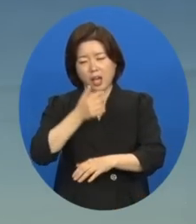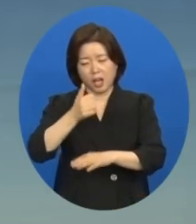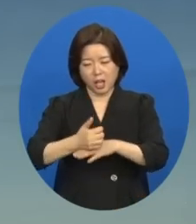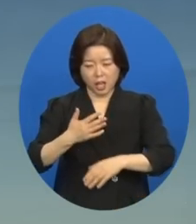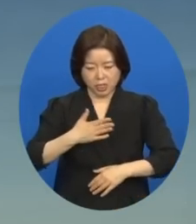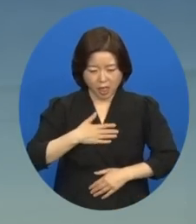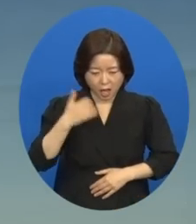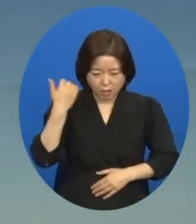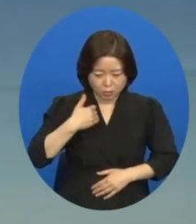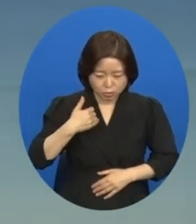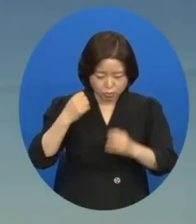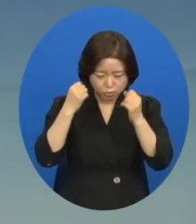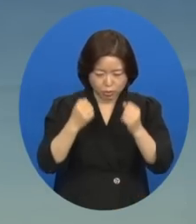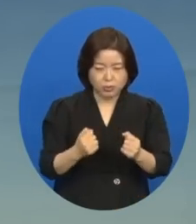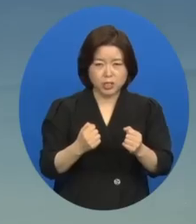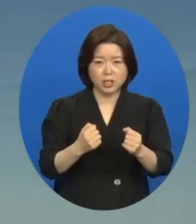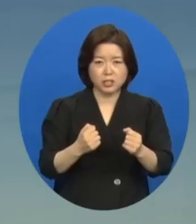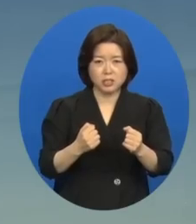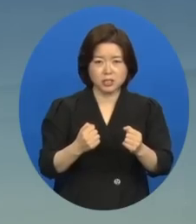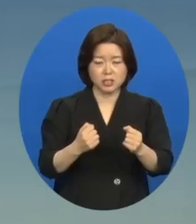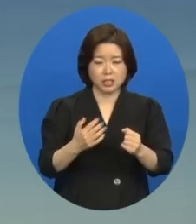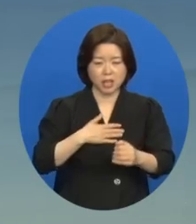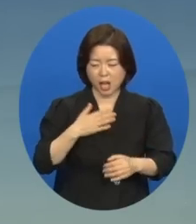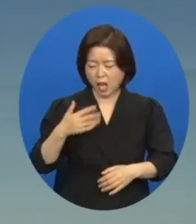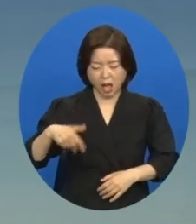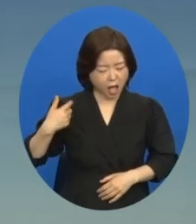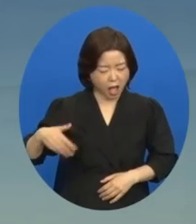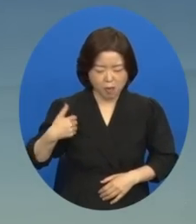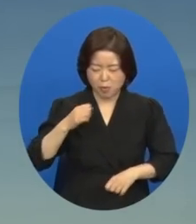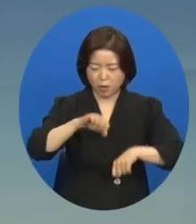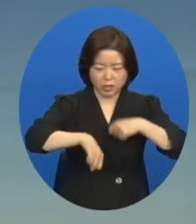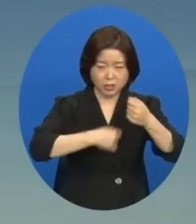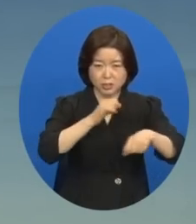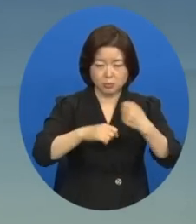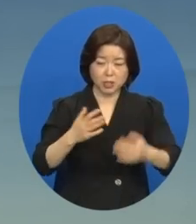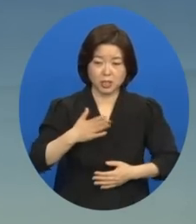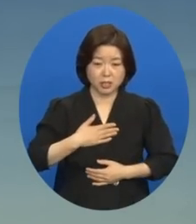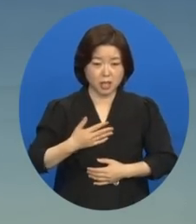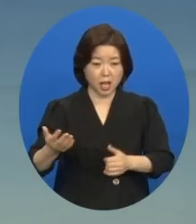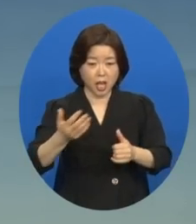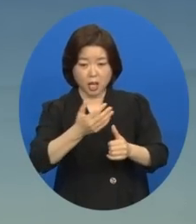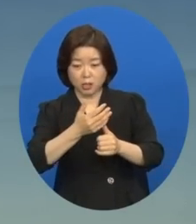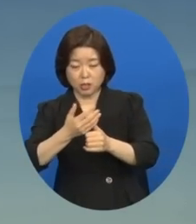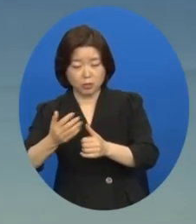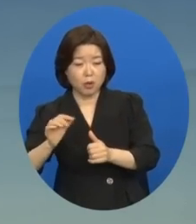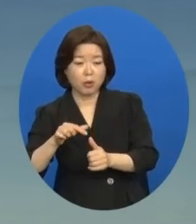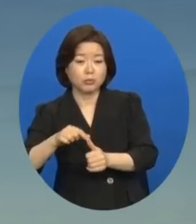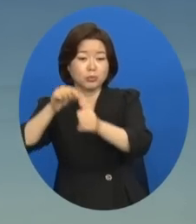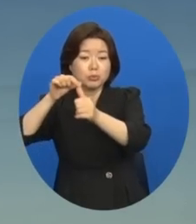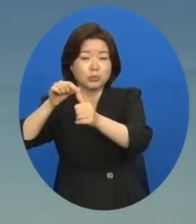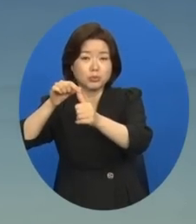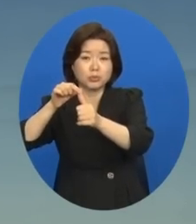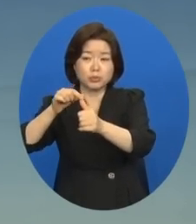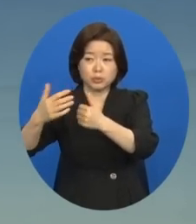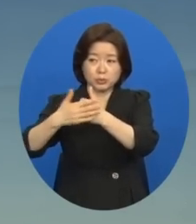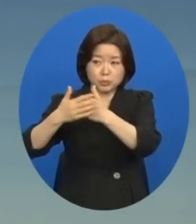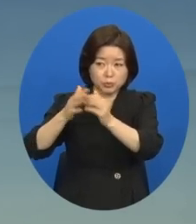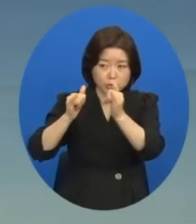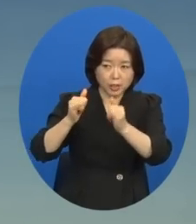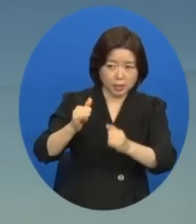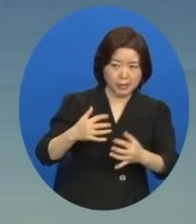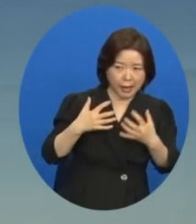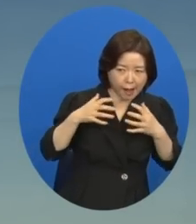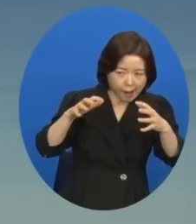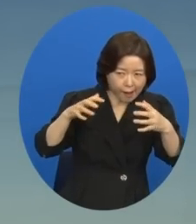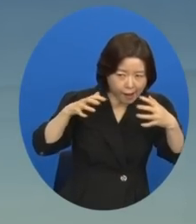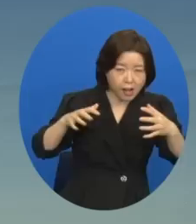알게 됐어요. 아무것도 모르는 짐승이 자기를 구해주려고 하는 도움을 준 사람을 향해서 으르렁거리는